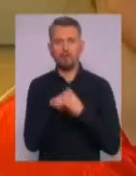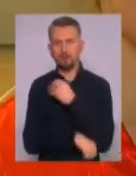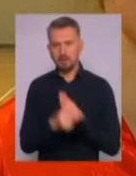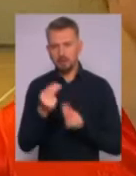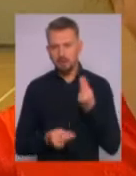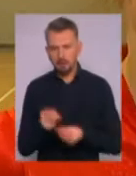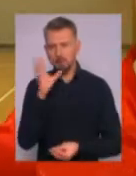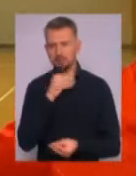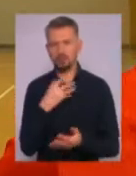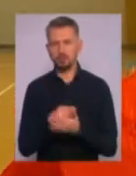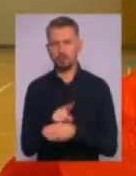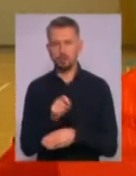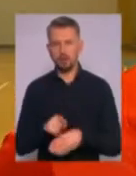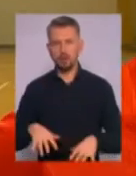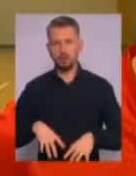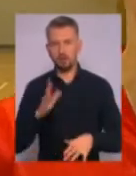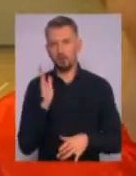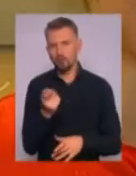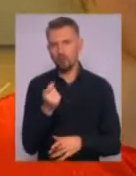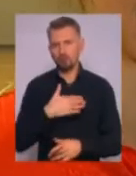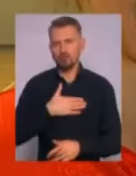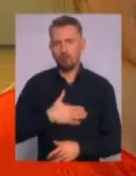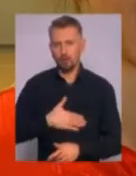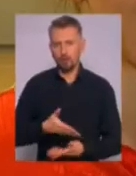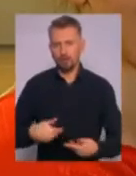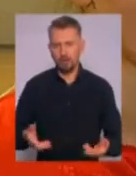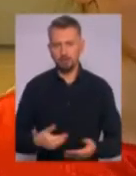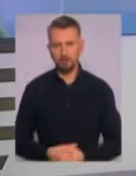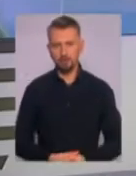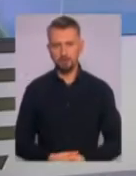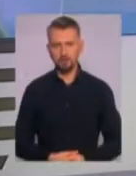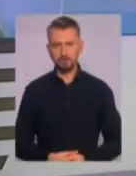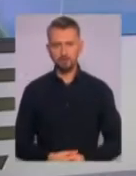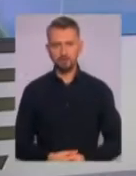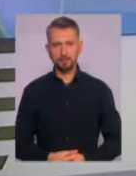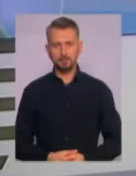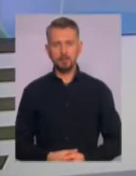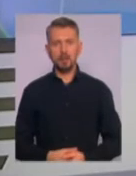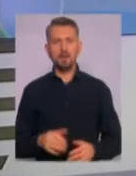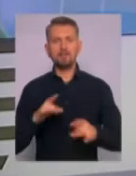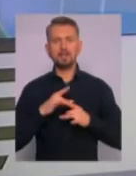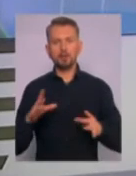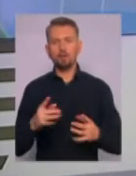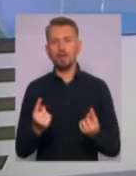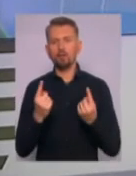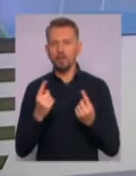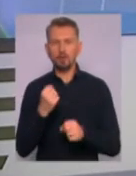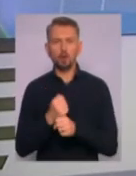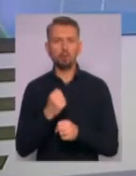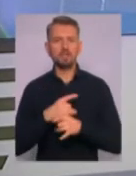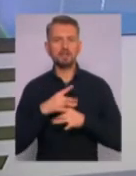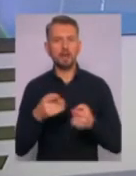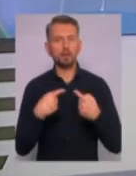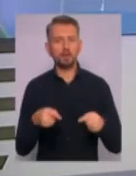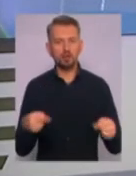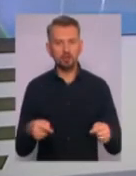справилися зі своїм завданням. І тренер буде, може, трошки задоволений нами. Відсвяткувати ювілеї, зробити свято